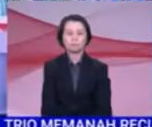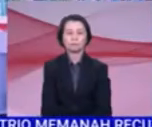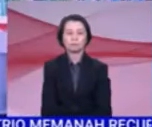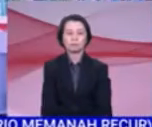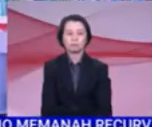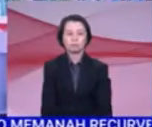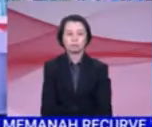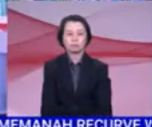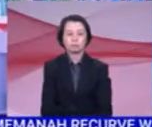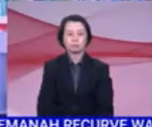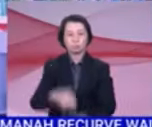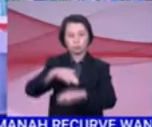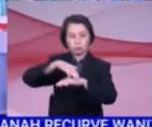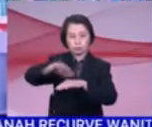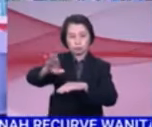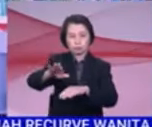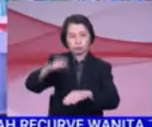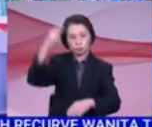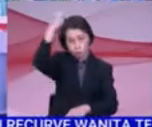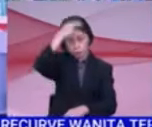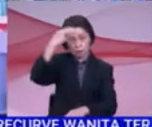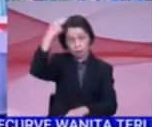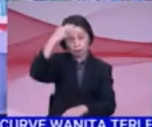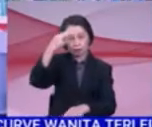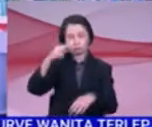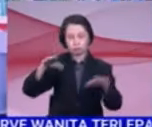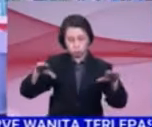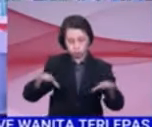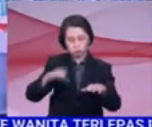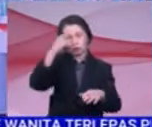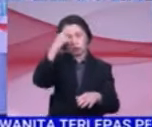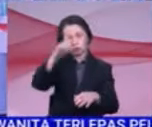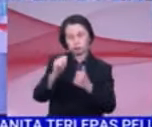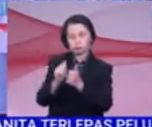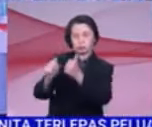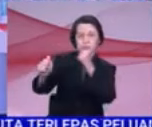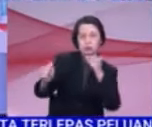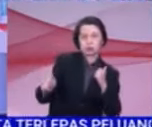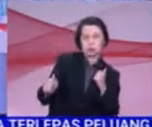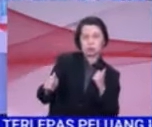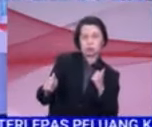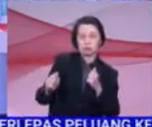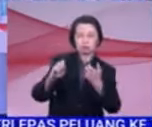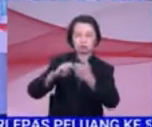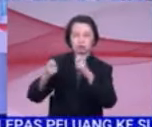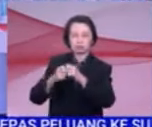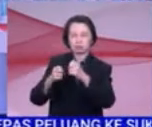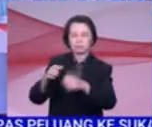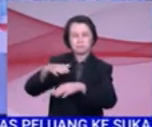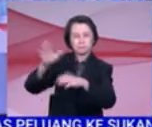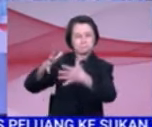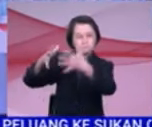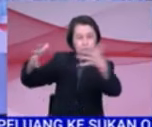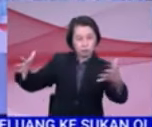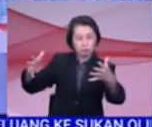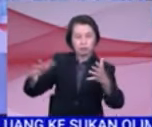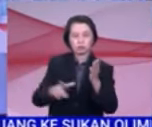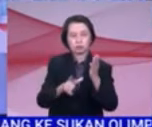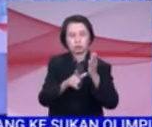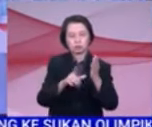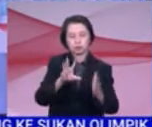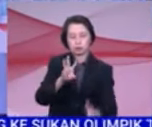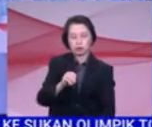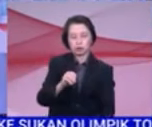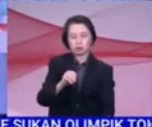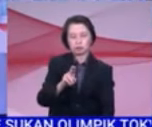Hai penangguhan penghantaran jemaah haji tahun ini dilaksanakan bagi menghilangkan kemudharatan lebih besar menurut imbalan